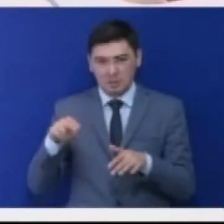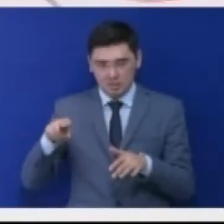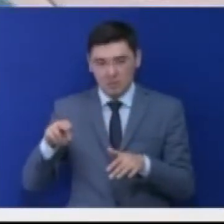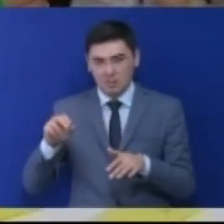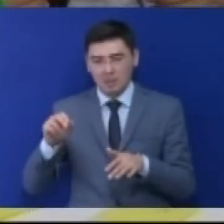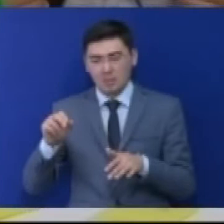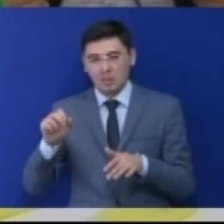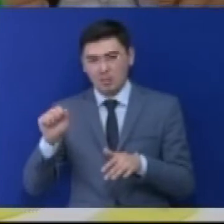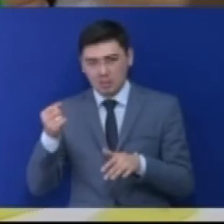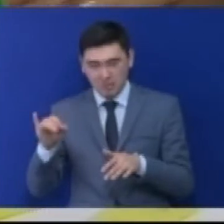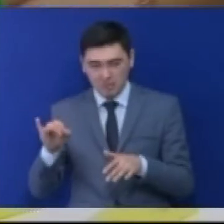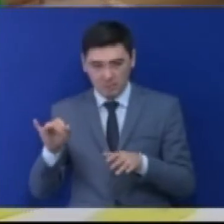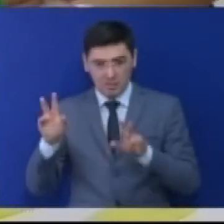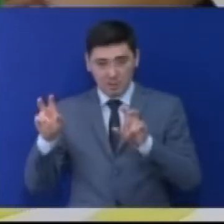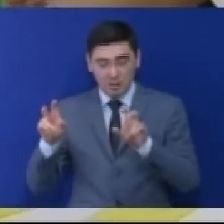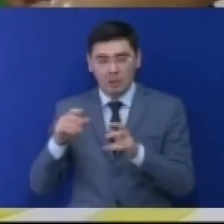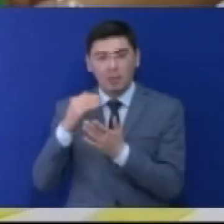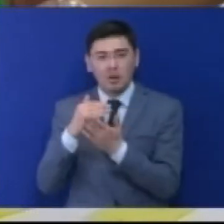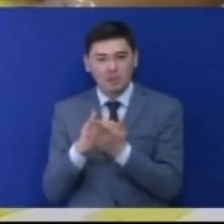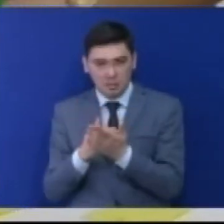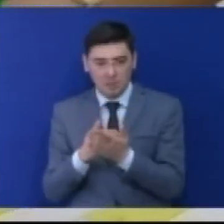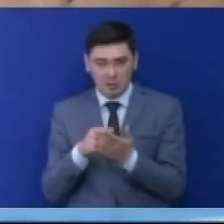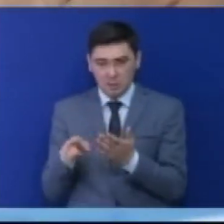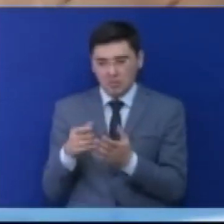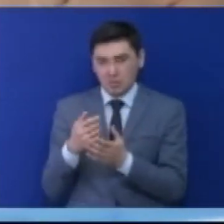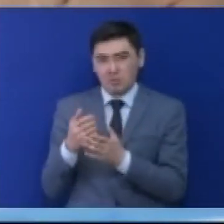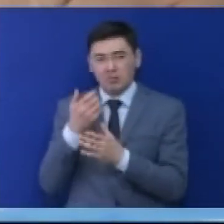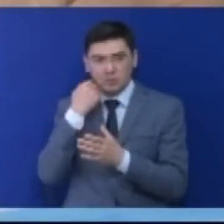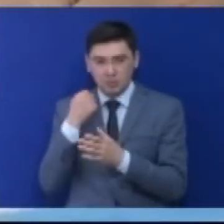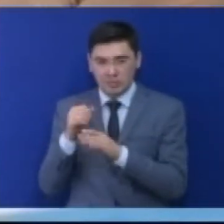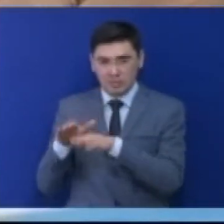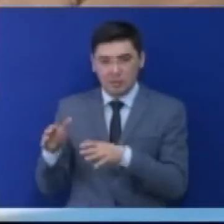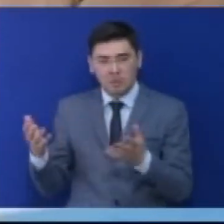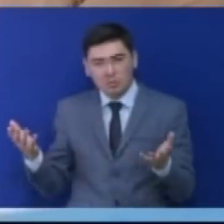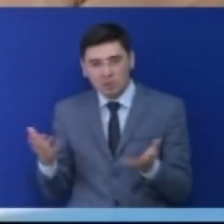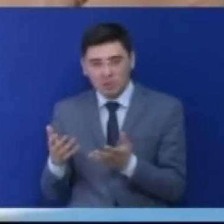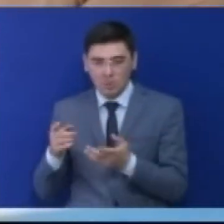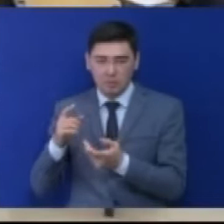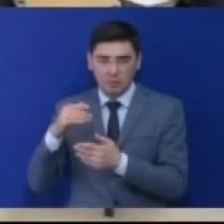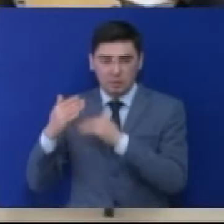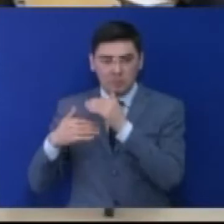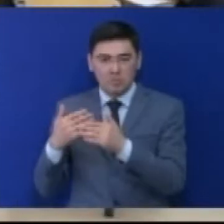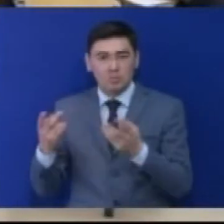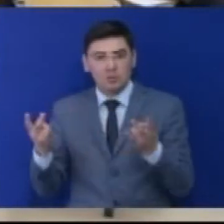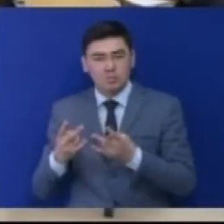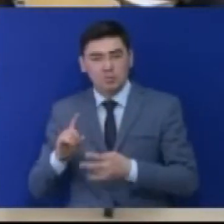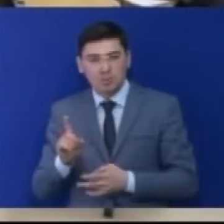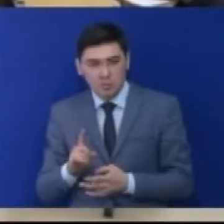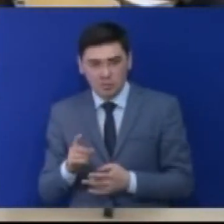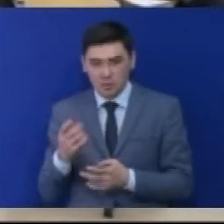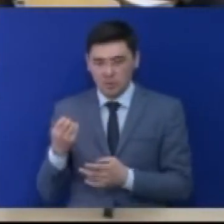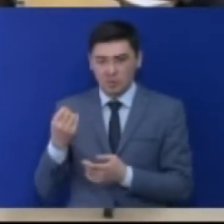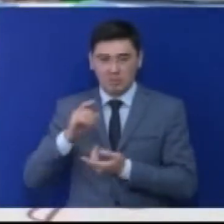четко определяет уровень развития ребенка. Данная методика позволяет не только выявить пробелы в развитии, но и описать их поведение